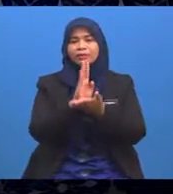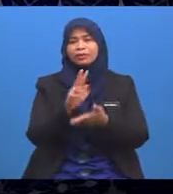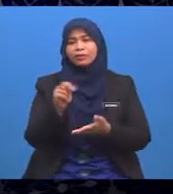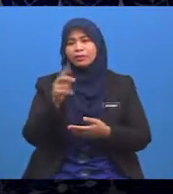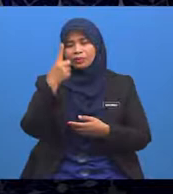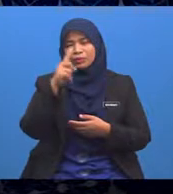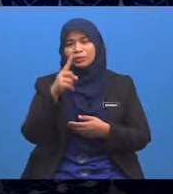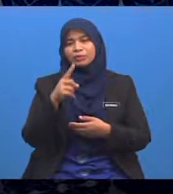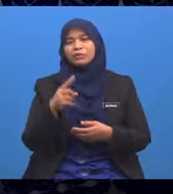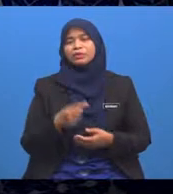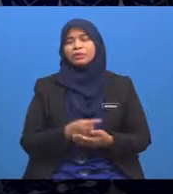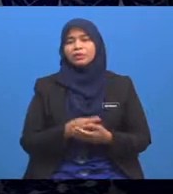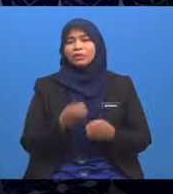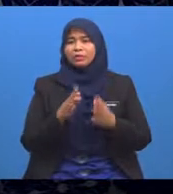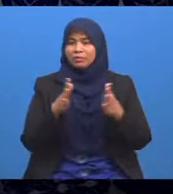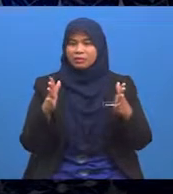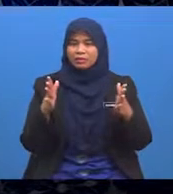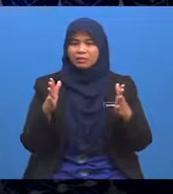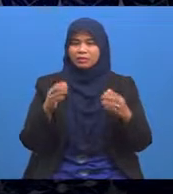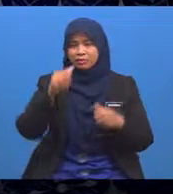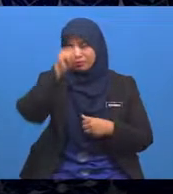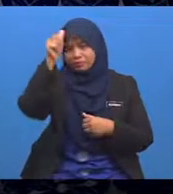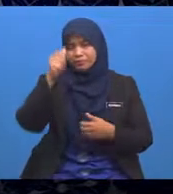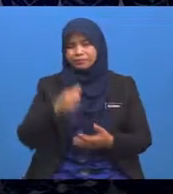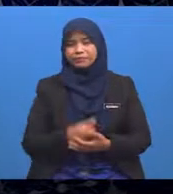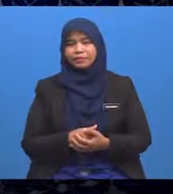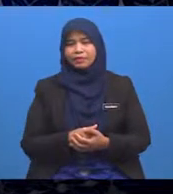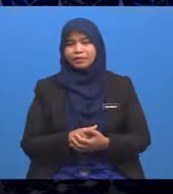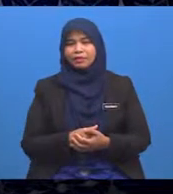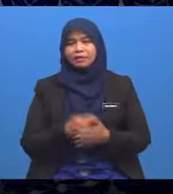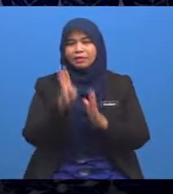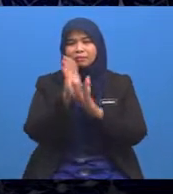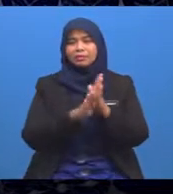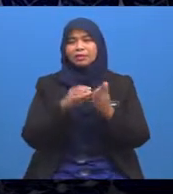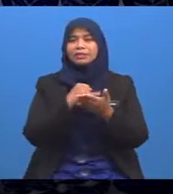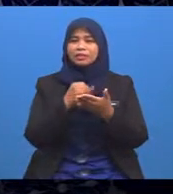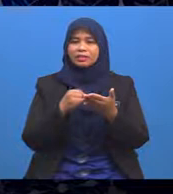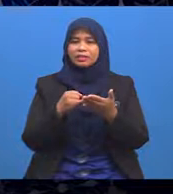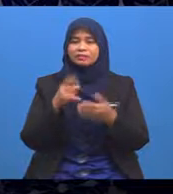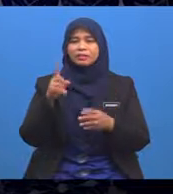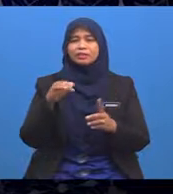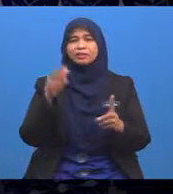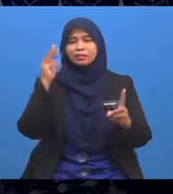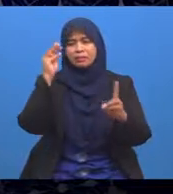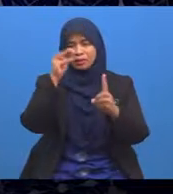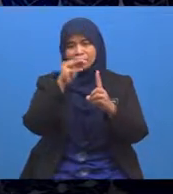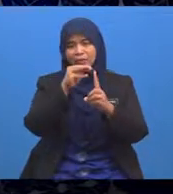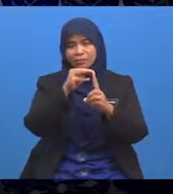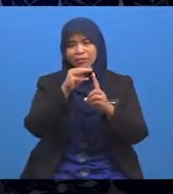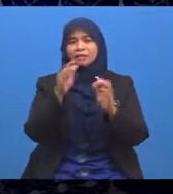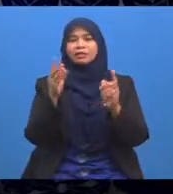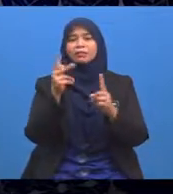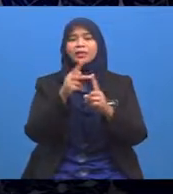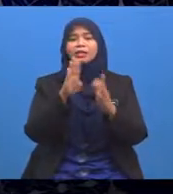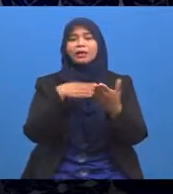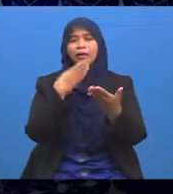untuk memeriahkan kebesaran Allah. Berseni haruslah bermatlamatkan kepada makruf,